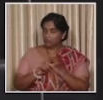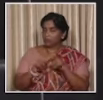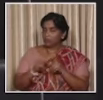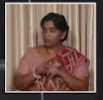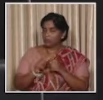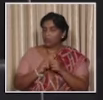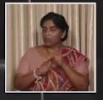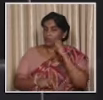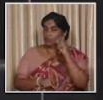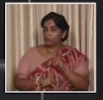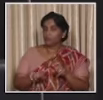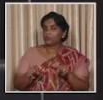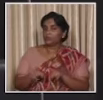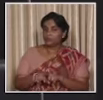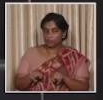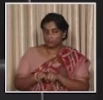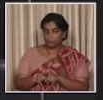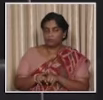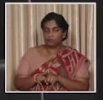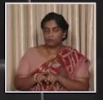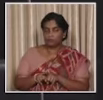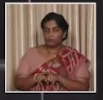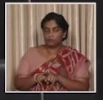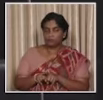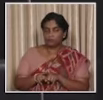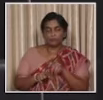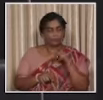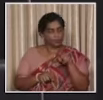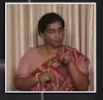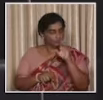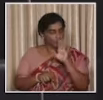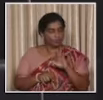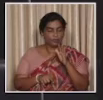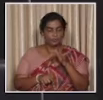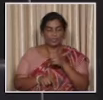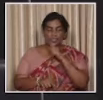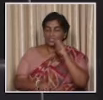அவருடைய பாட்டனார் தகப்பனாருக்கு பிற்பாடு